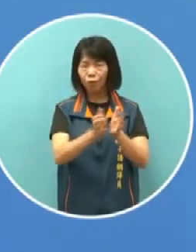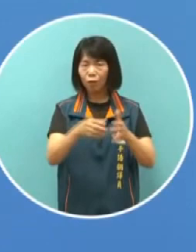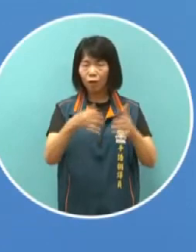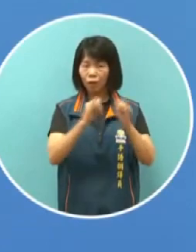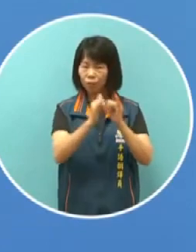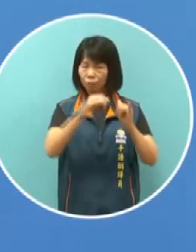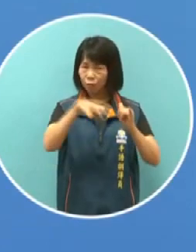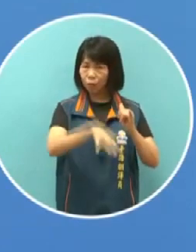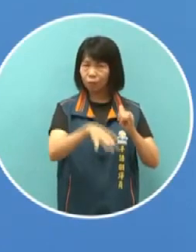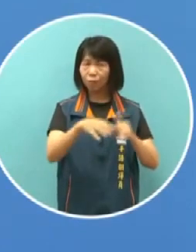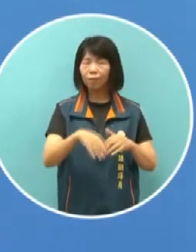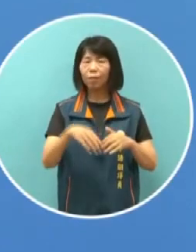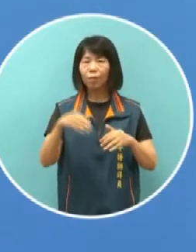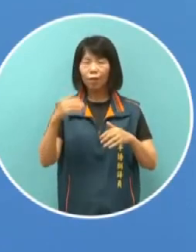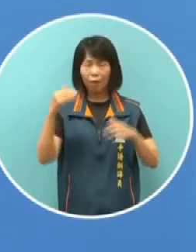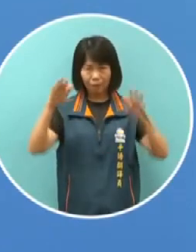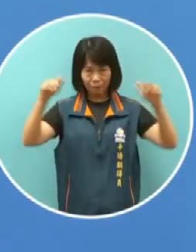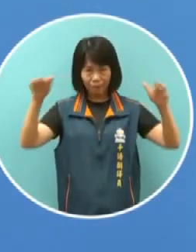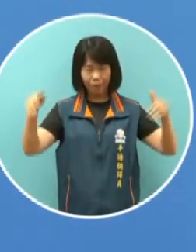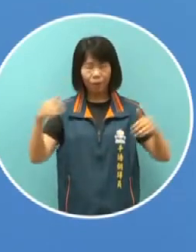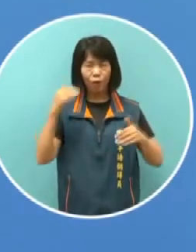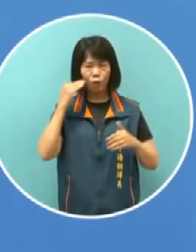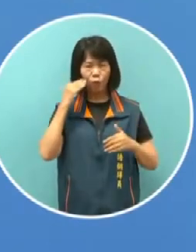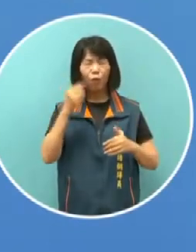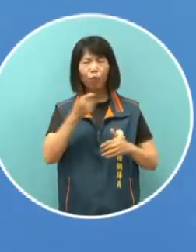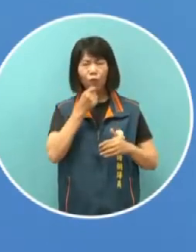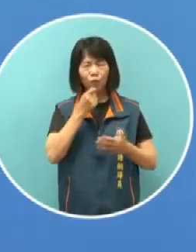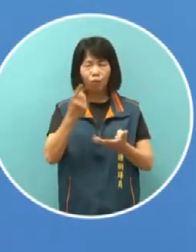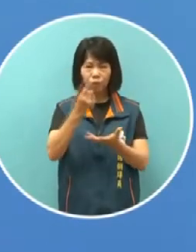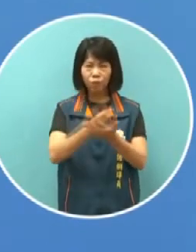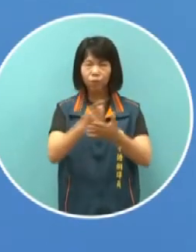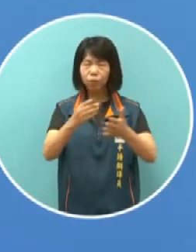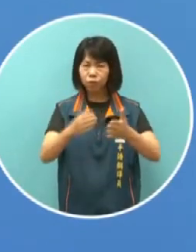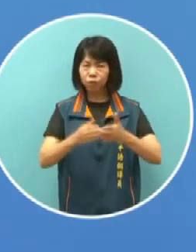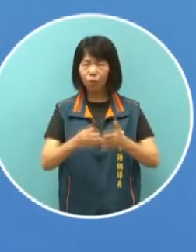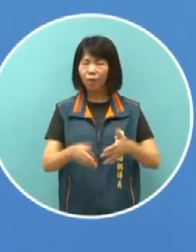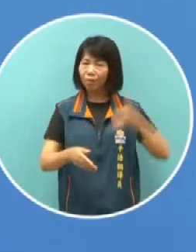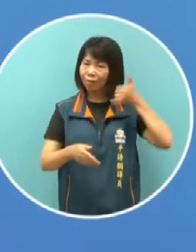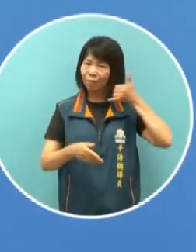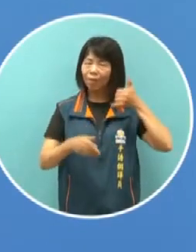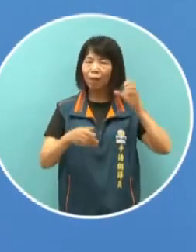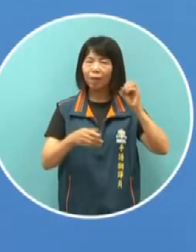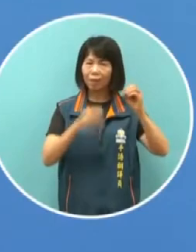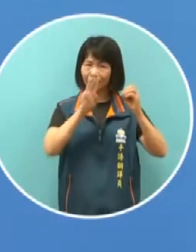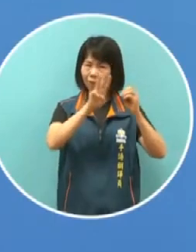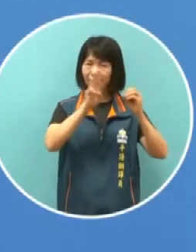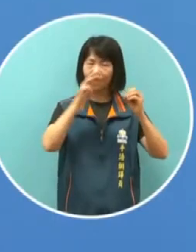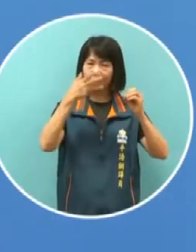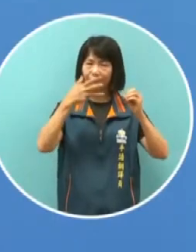助招募有意愿加入的爱心商家，那请拨打